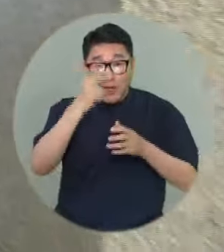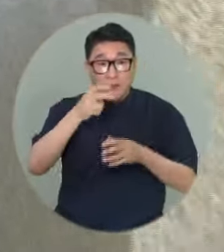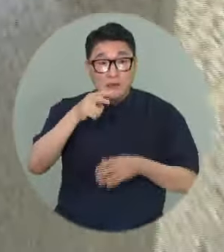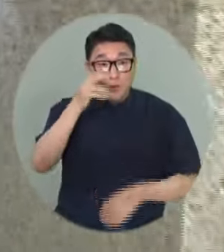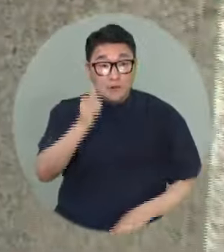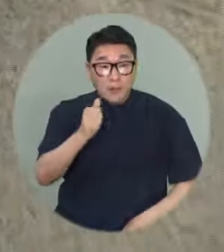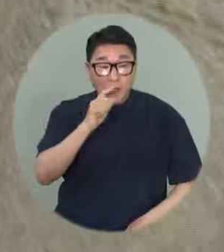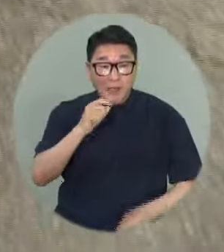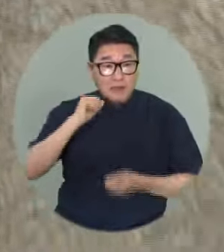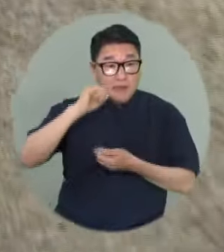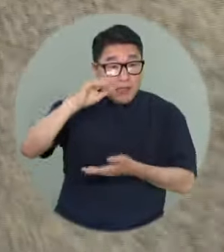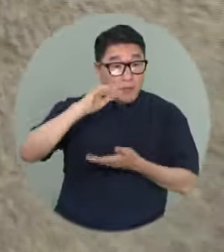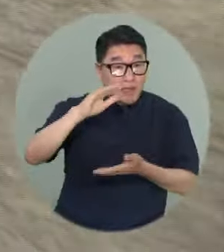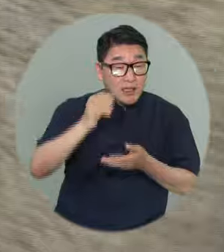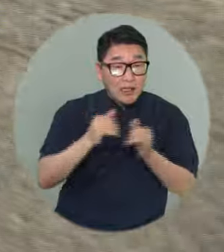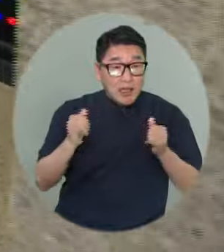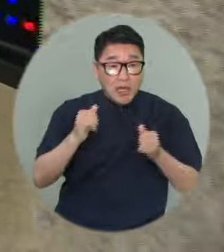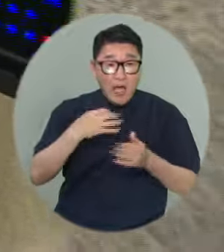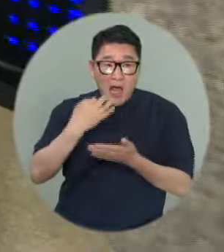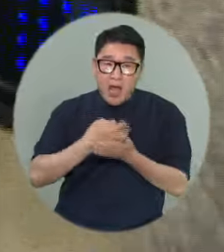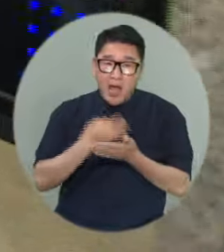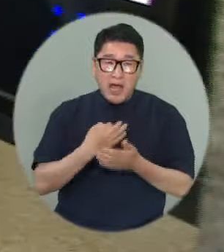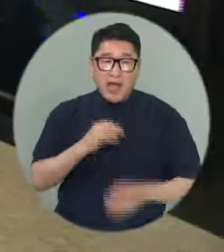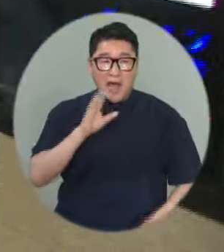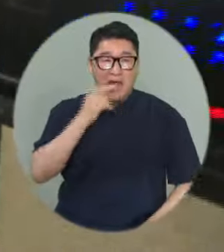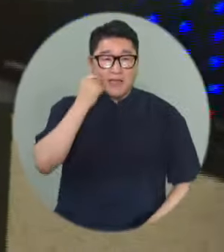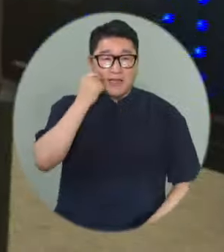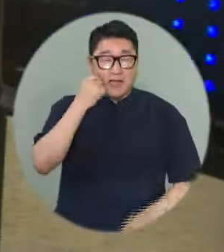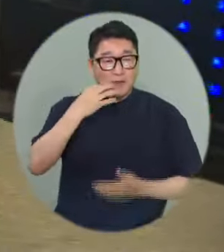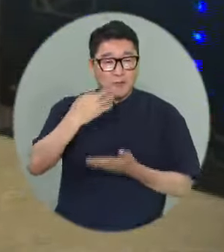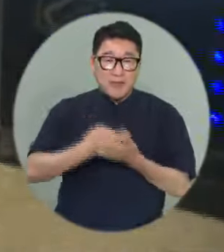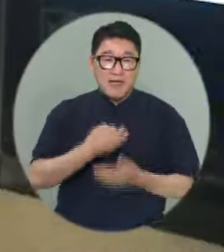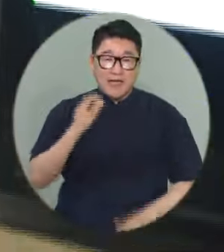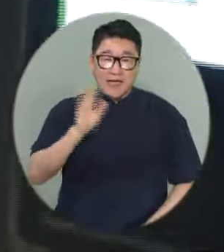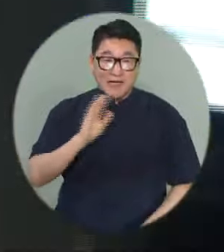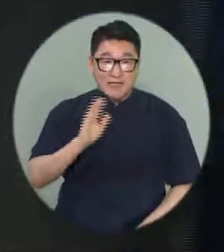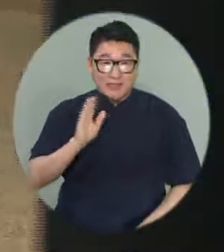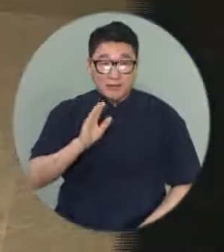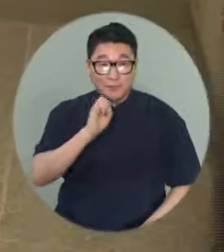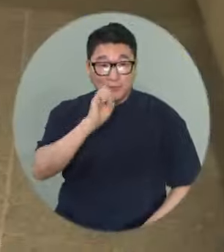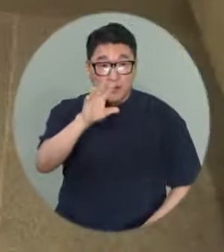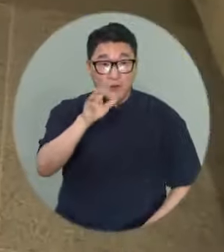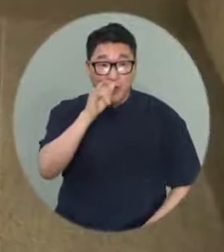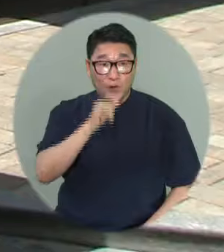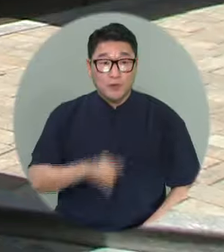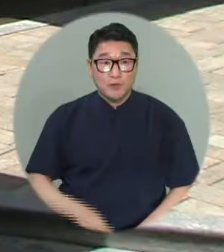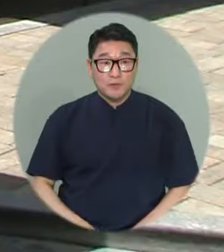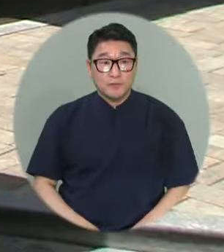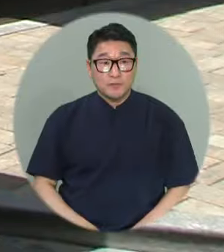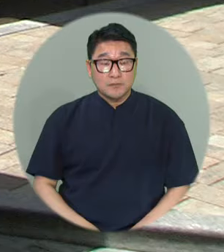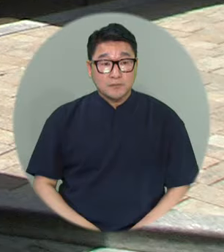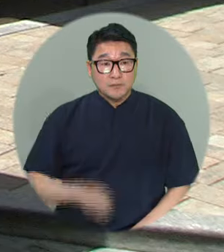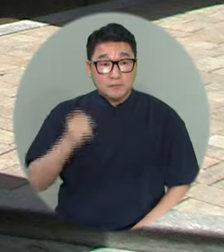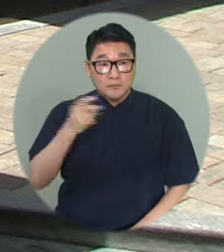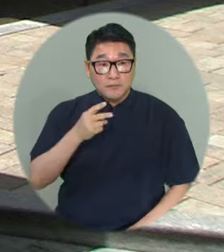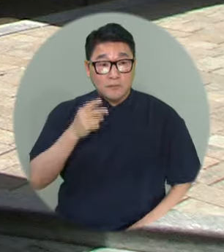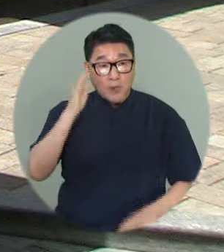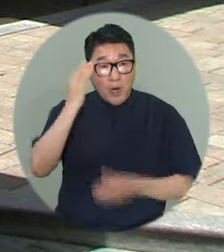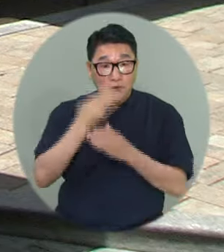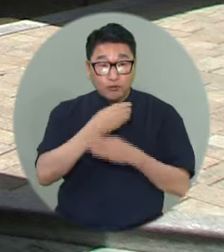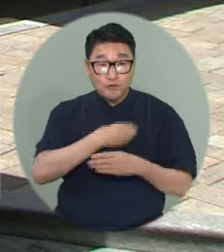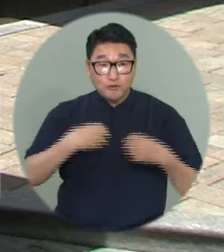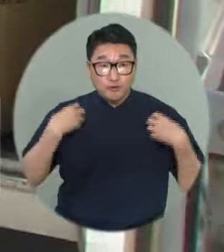관리소장은 택배기사들을 상대로 영리 행위를 할 수 없어 돈을 받지 않는다고 말하기도 했습니다. 한편